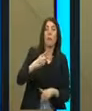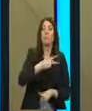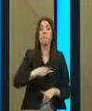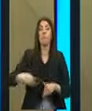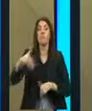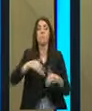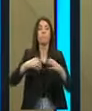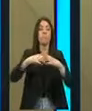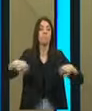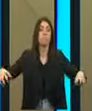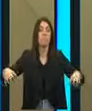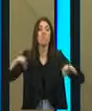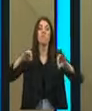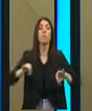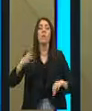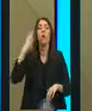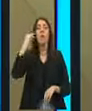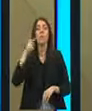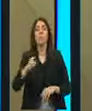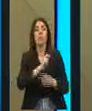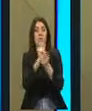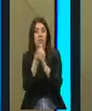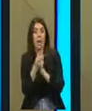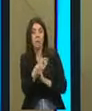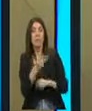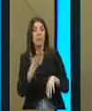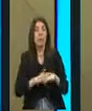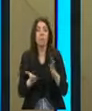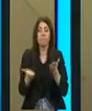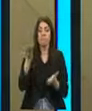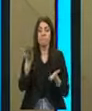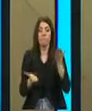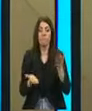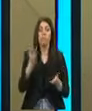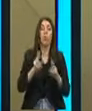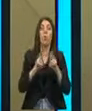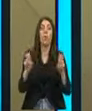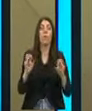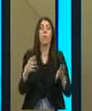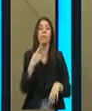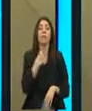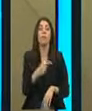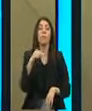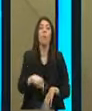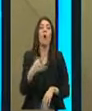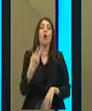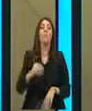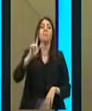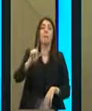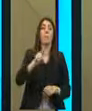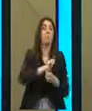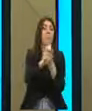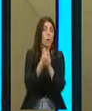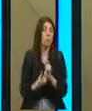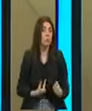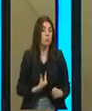ayırdı. Evet. Ama bu şu anlama gelmiyor tabii. Sizin bu değişim momentini nasıl değerlendiriyorsunuz? Şu olmamalı yani bir değişim